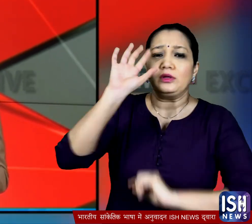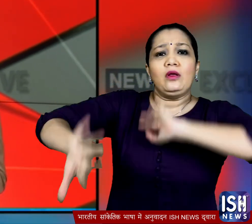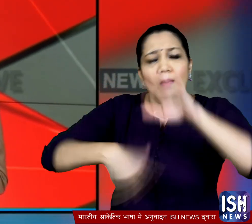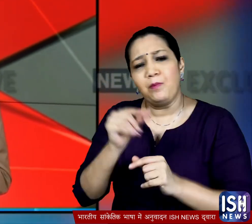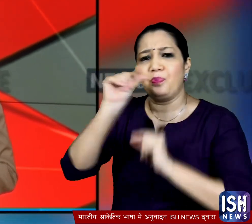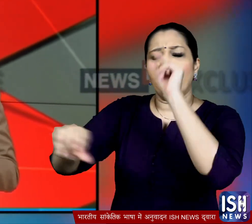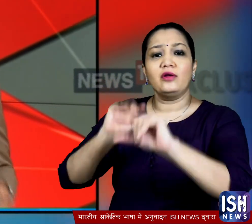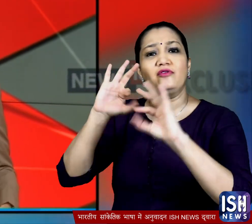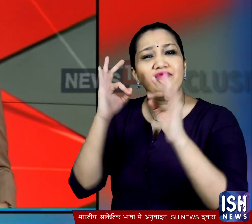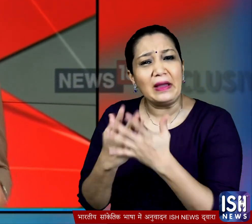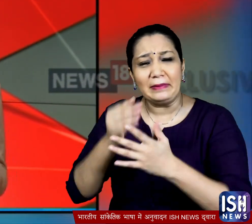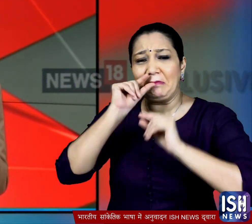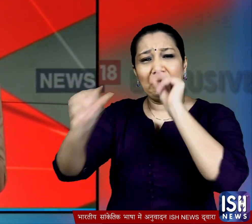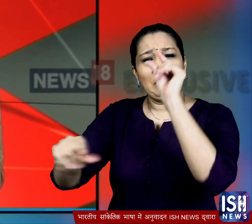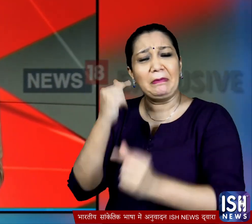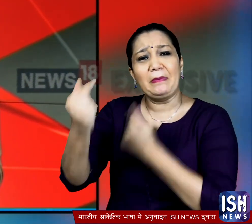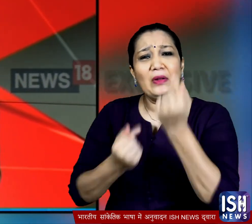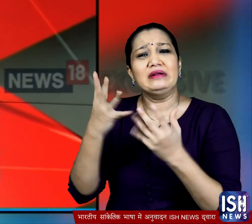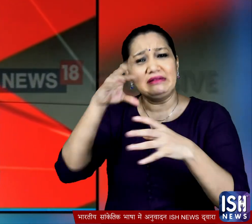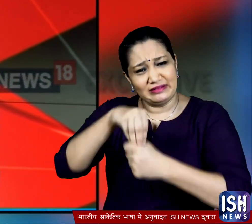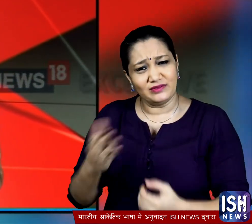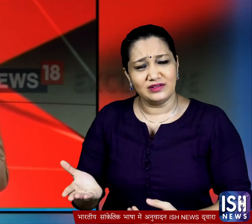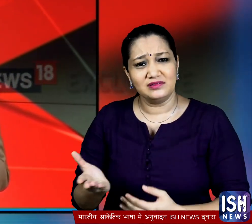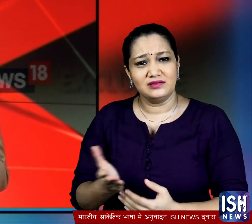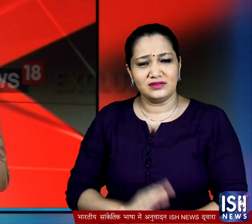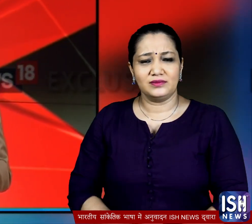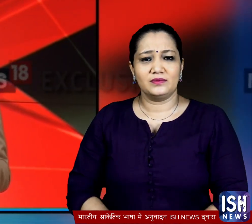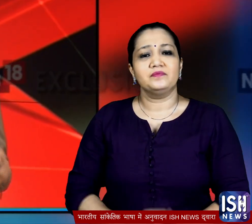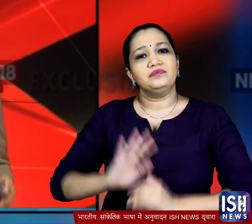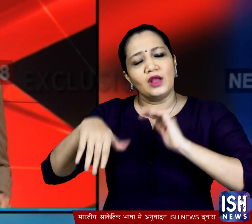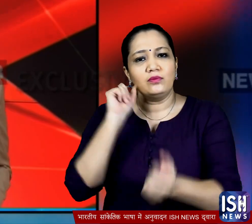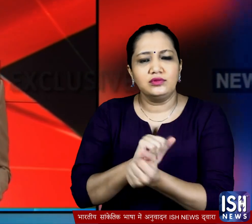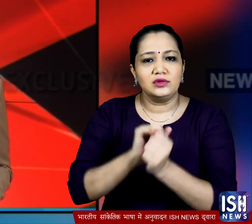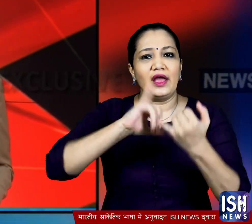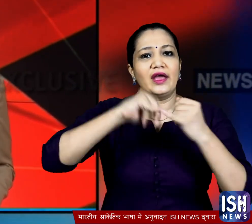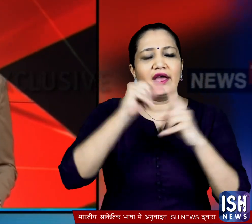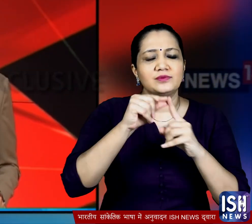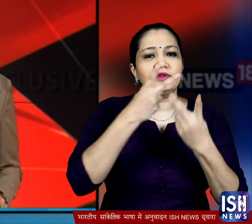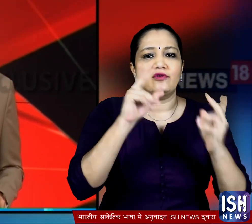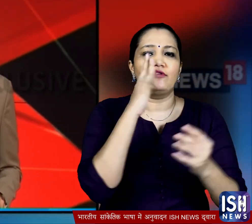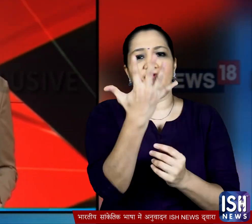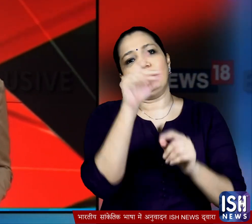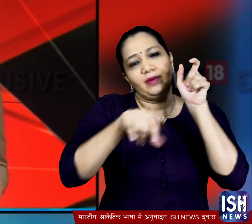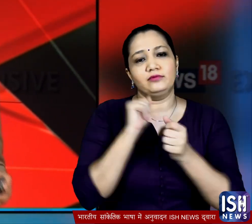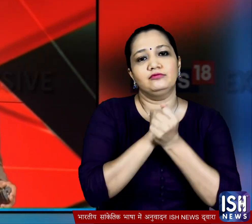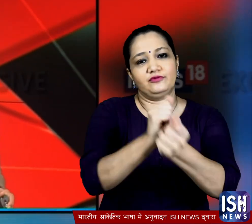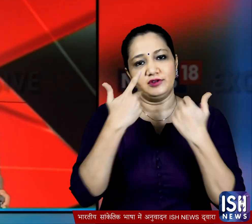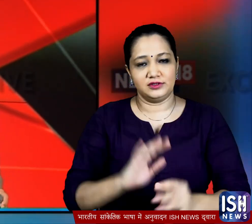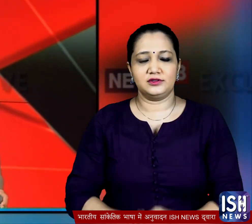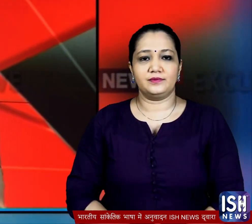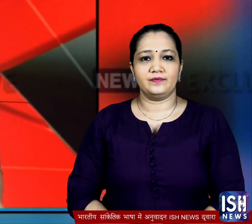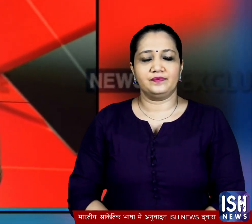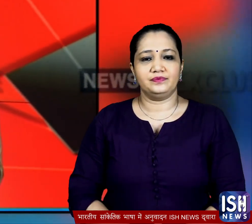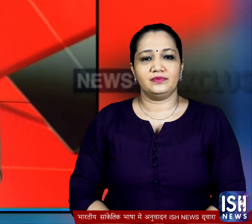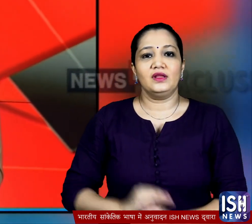गाली देते समय परिवार तक को गंदी राजनीति के दलदल में घसीट लिया गया, जिसके बाद पुलिस ने समाजवादी पार्टी के 5 कार्यकर्ताओं को गिरफ्तार कर